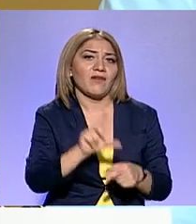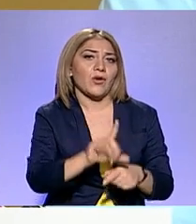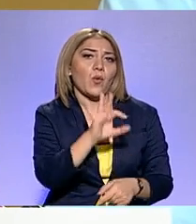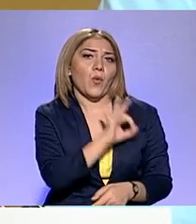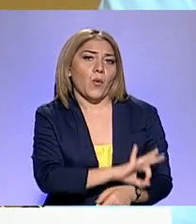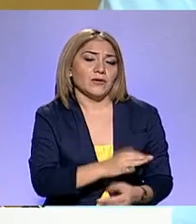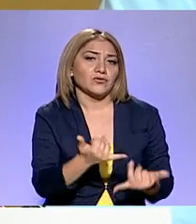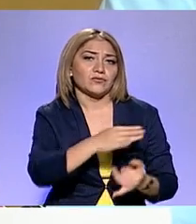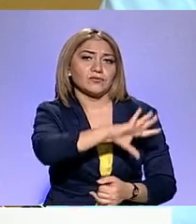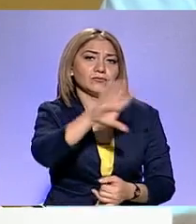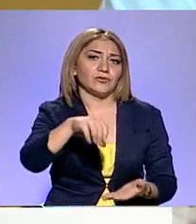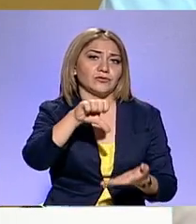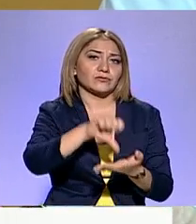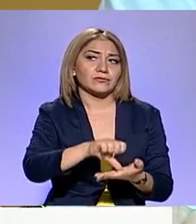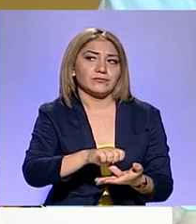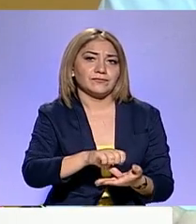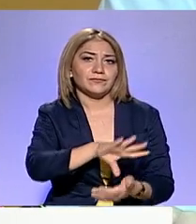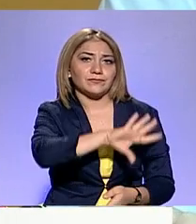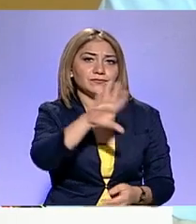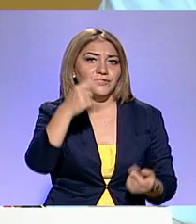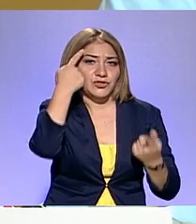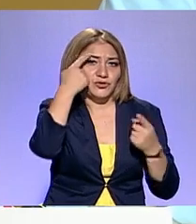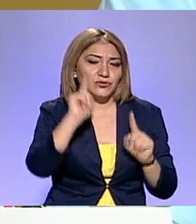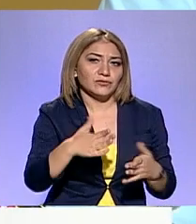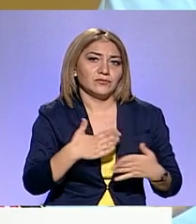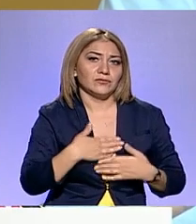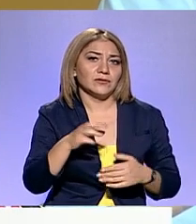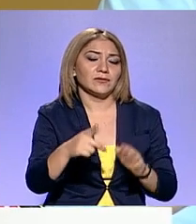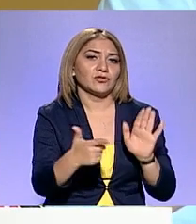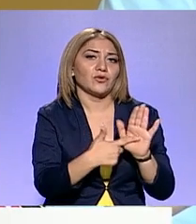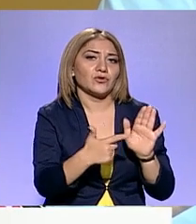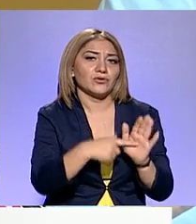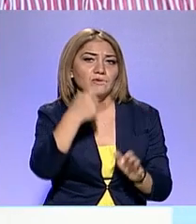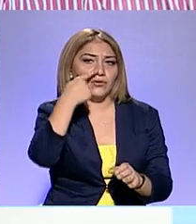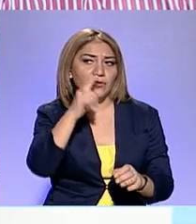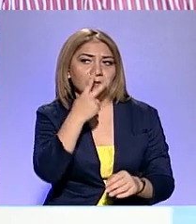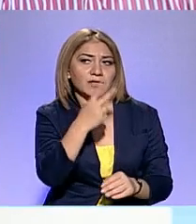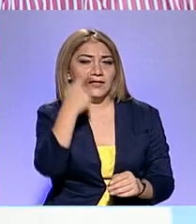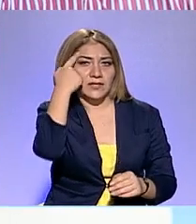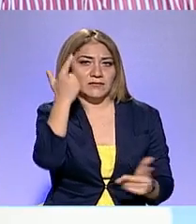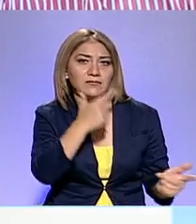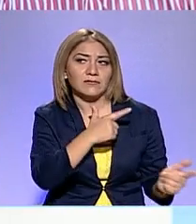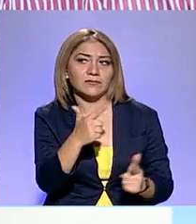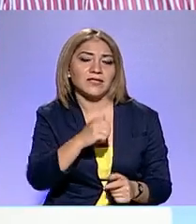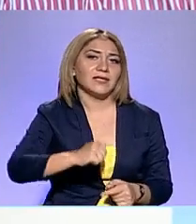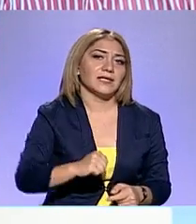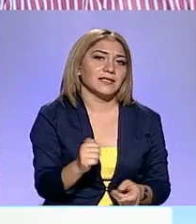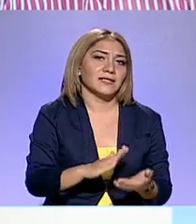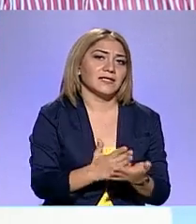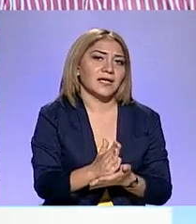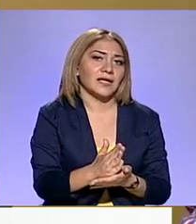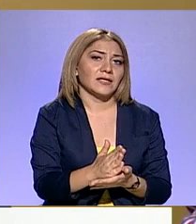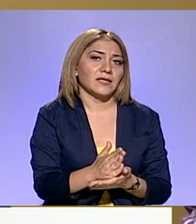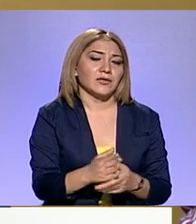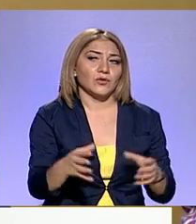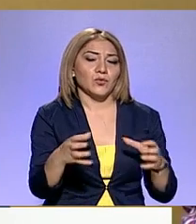որովհետև այսօր դուք բոլորը տեկել եք, մենք հերթական անգամ բոլորը ճանաչեցին մեր ցուցակի 7-րդ համարին նաև։ Կառավարությունում գործընկեր քաղաքական ուժ են